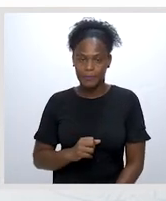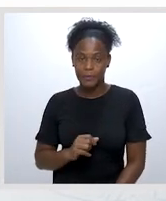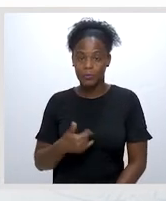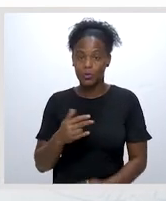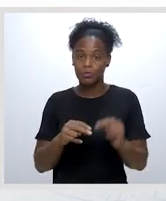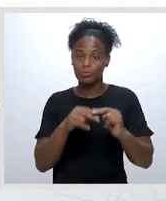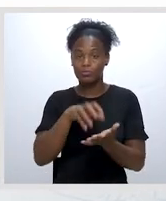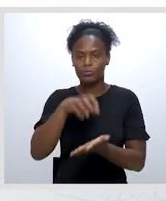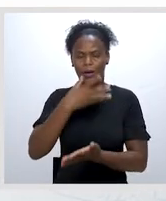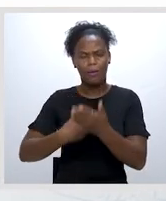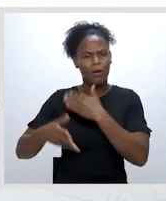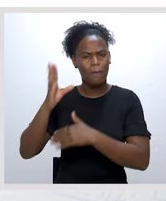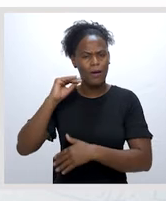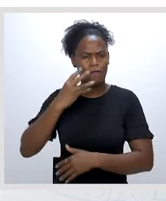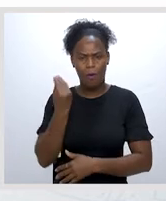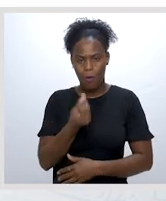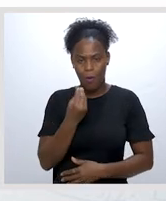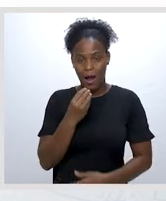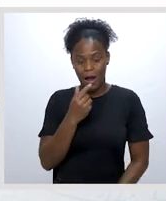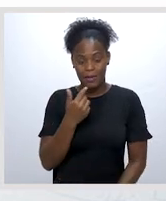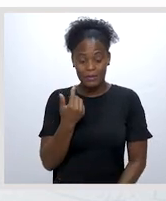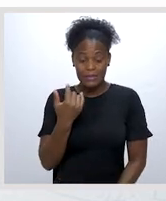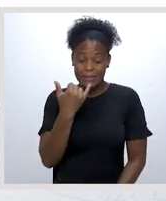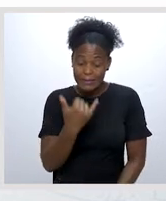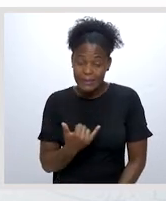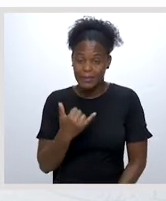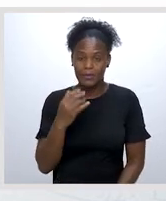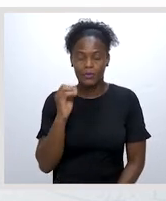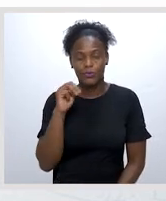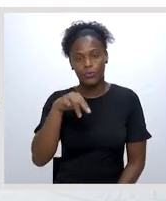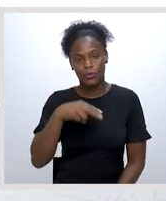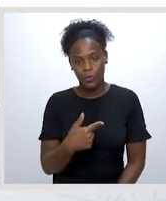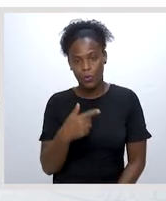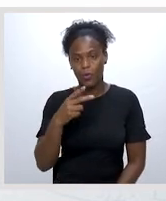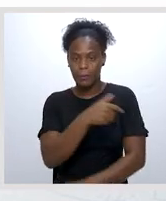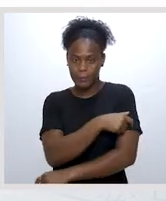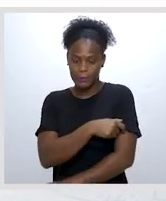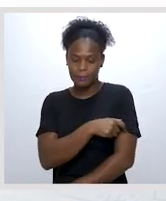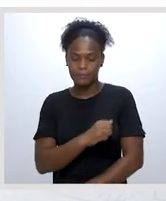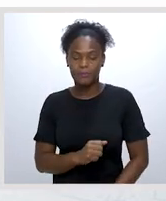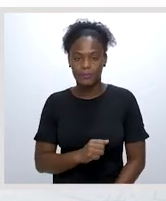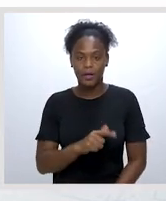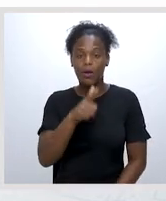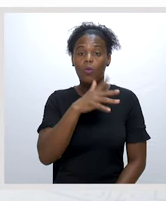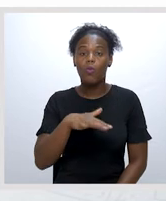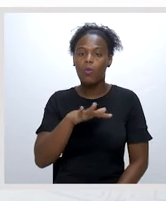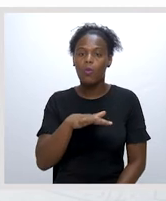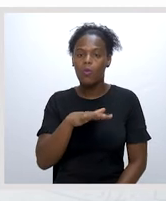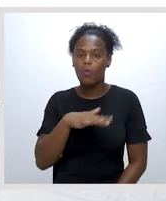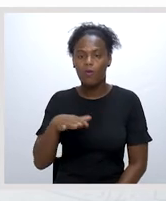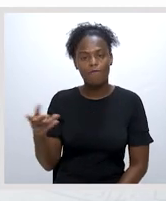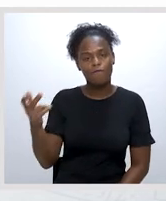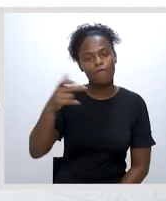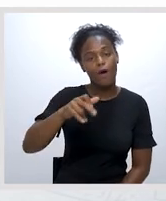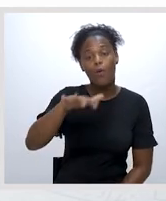Les monuments les plus célèbres y sont représentés. Les lieux d'où l'on vient ou